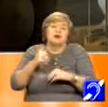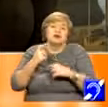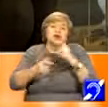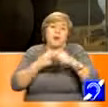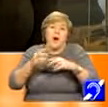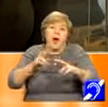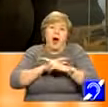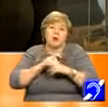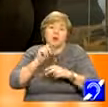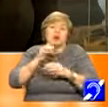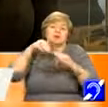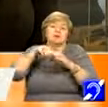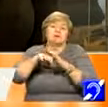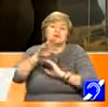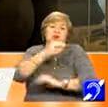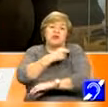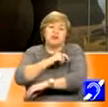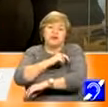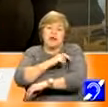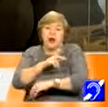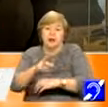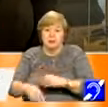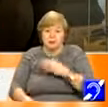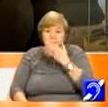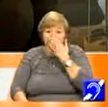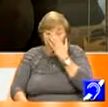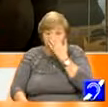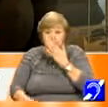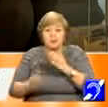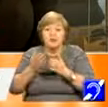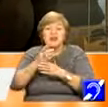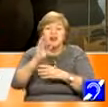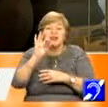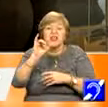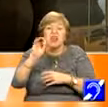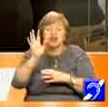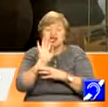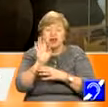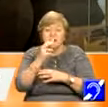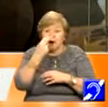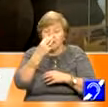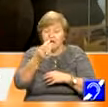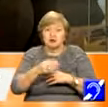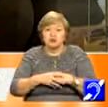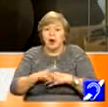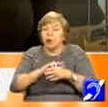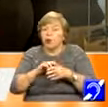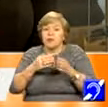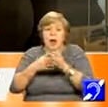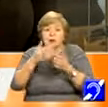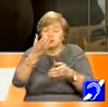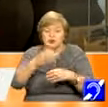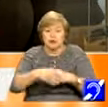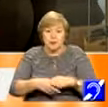Mai multe detalii aflăm de la colega mea, Steliana Oroșanu, de la TVR Iași. Bun găsit, Steliana. Cum s-a ajuns în această situație?